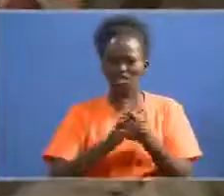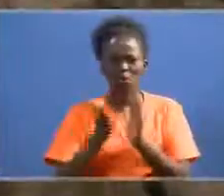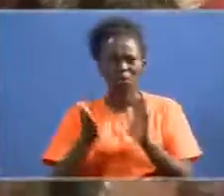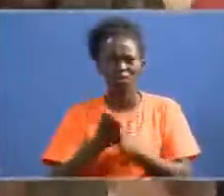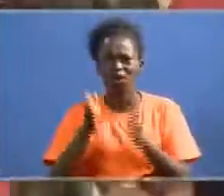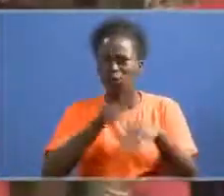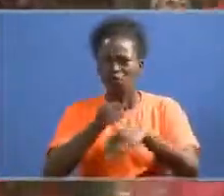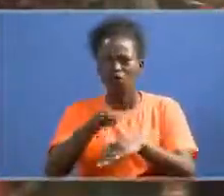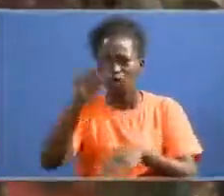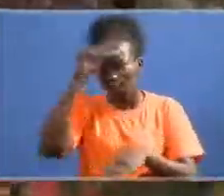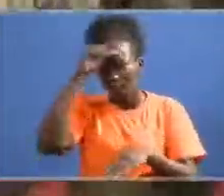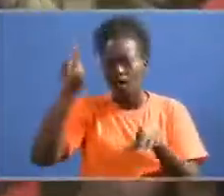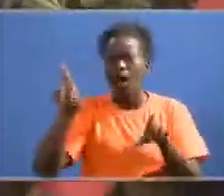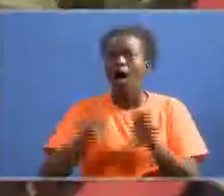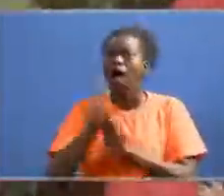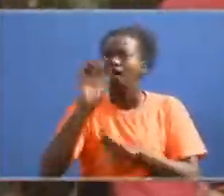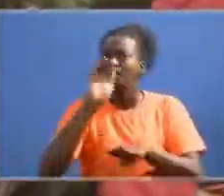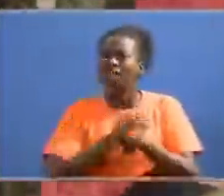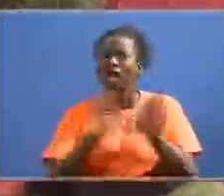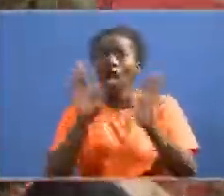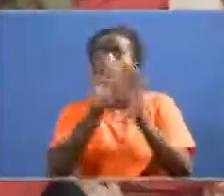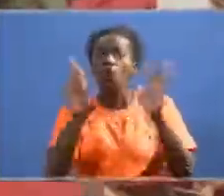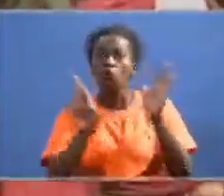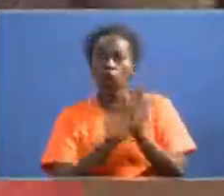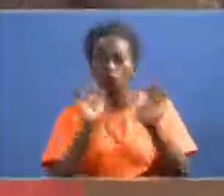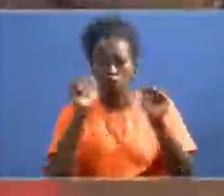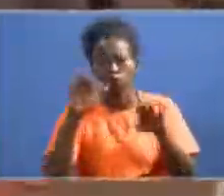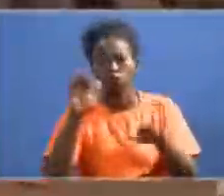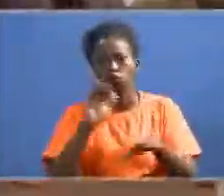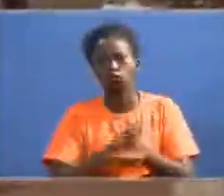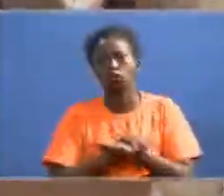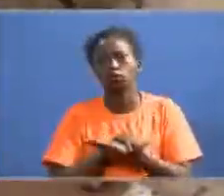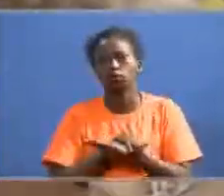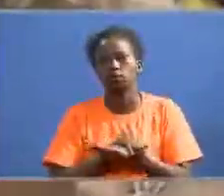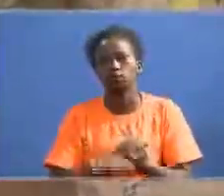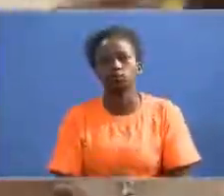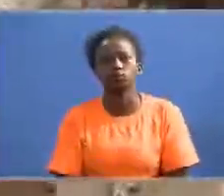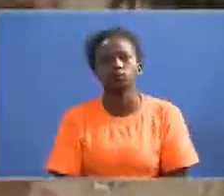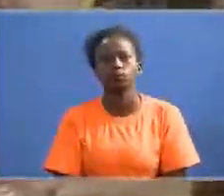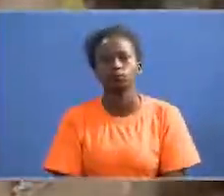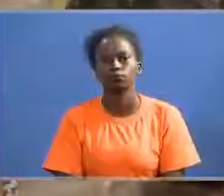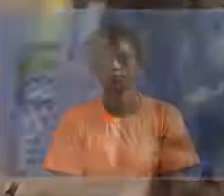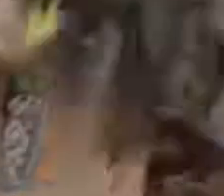sheria, basi hatua kali za kisheria zitachukuliwa.